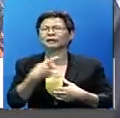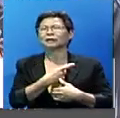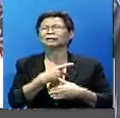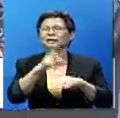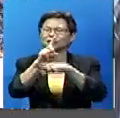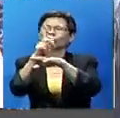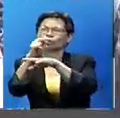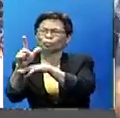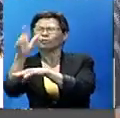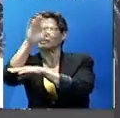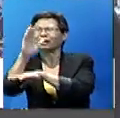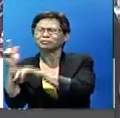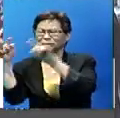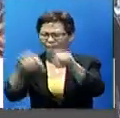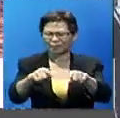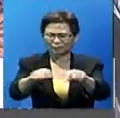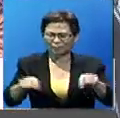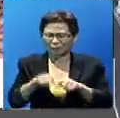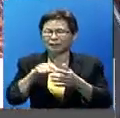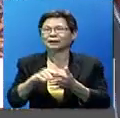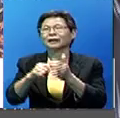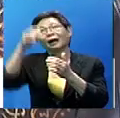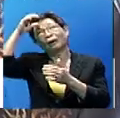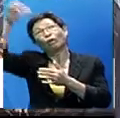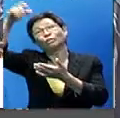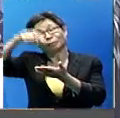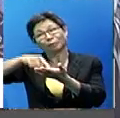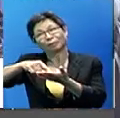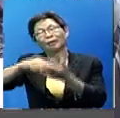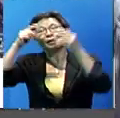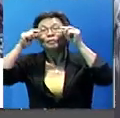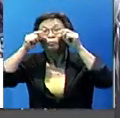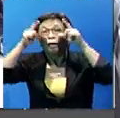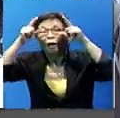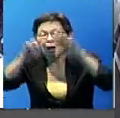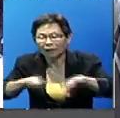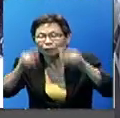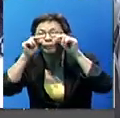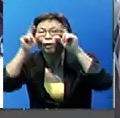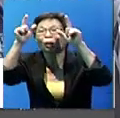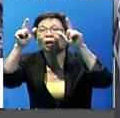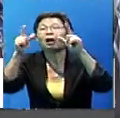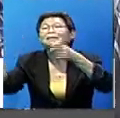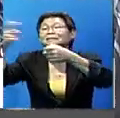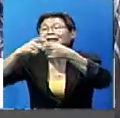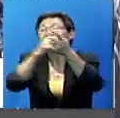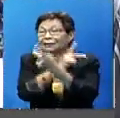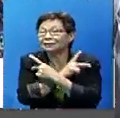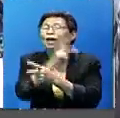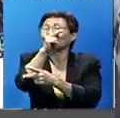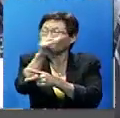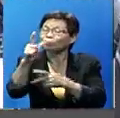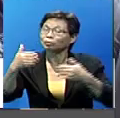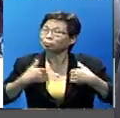di Kuala Lumpur tapi tak pernah sampai ke tempat ini. Jadi dengan konsep begini akan membuka mata anak-anak sekolah Bimbingan Jalinan Kasih bahawa di Kuala Lumpur